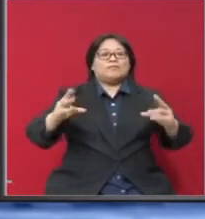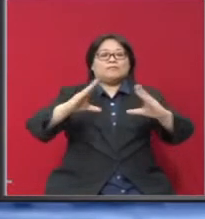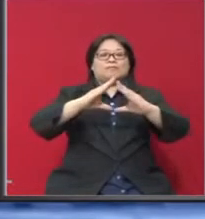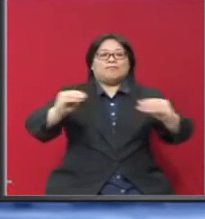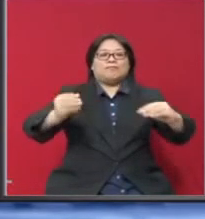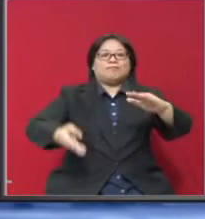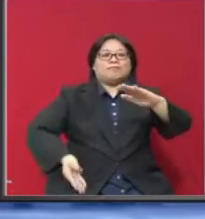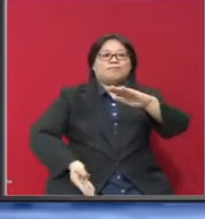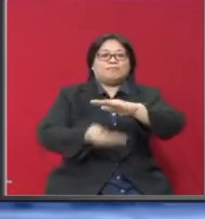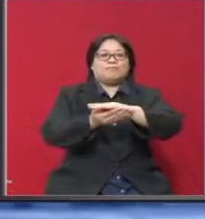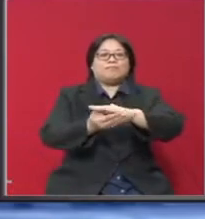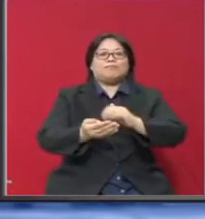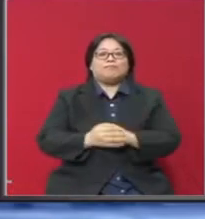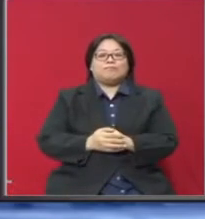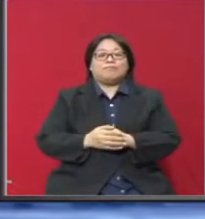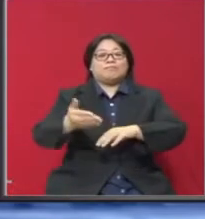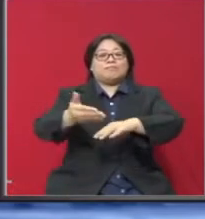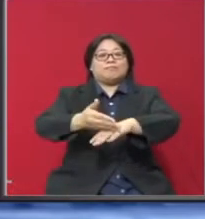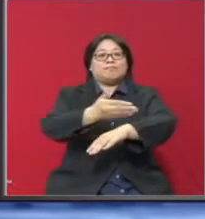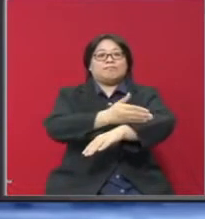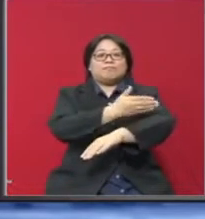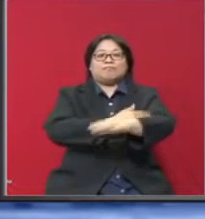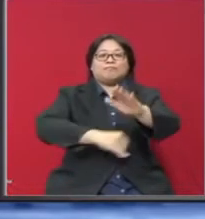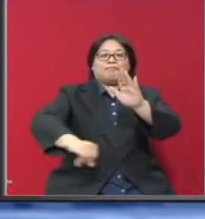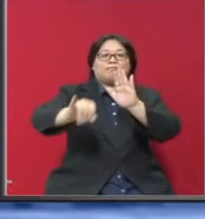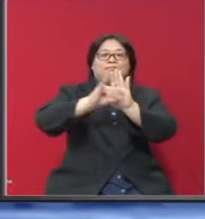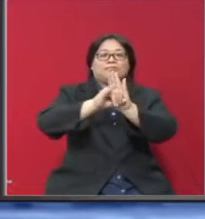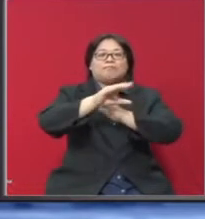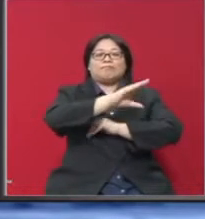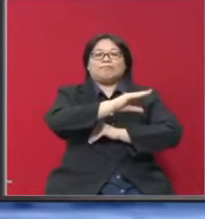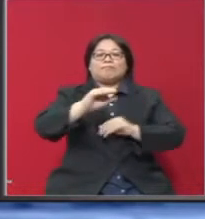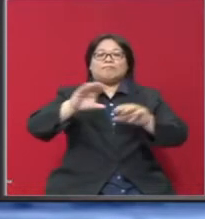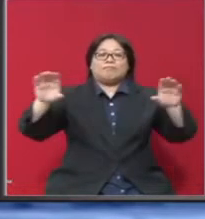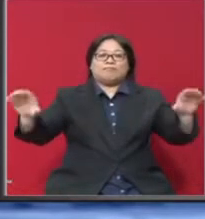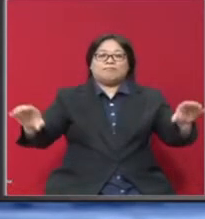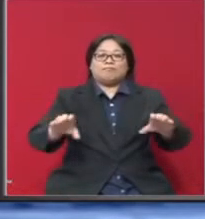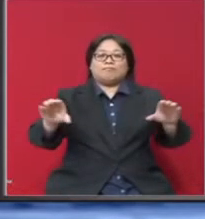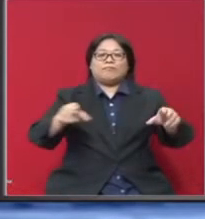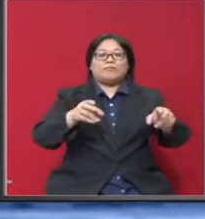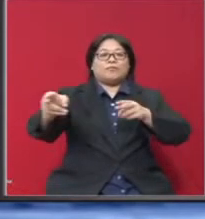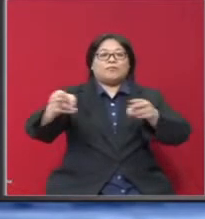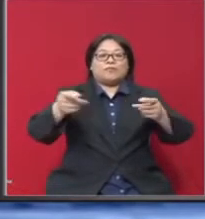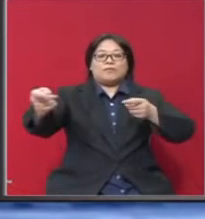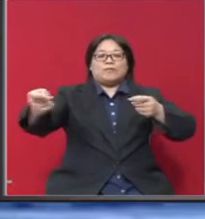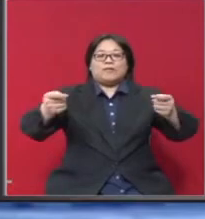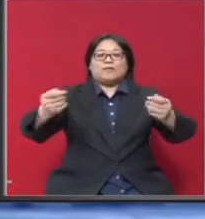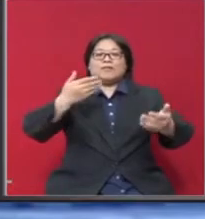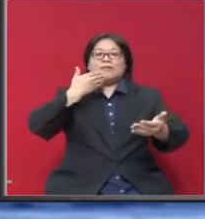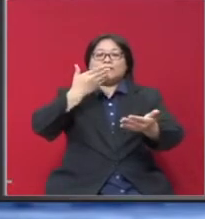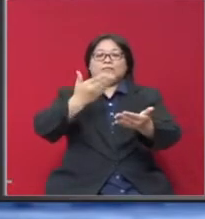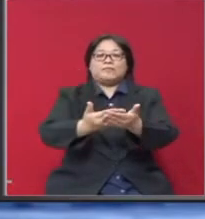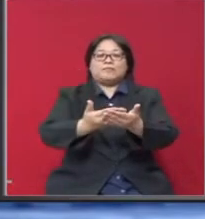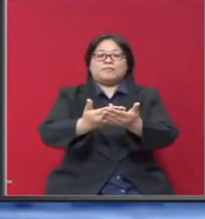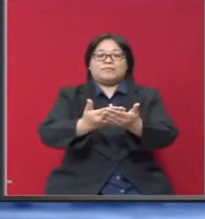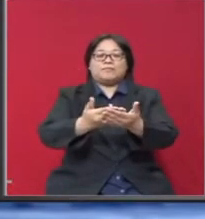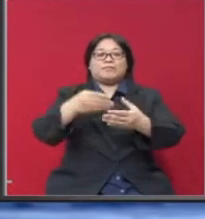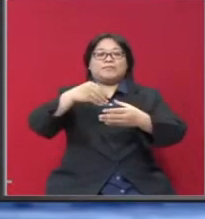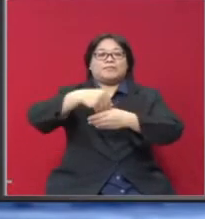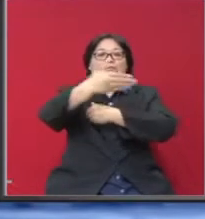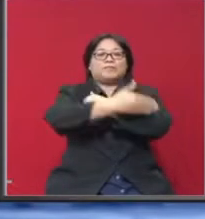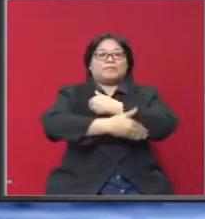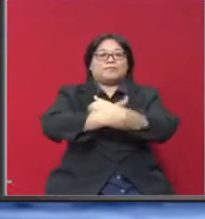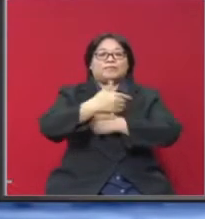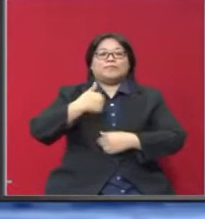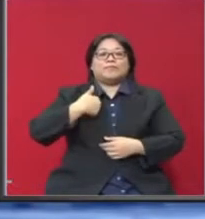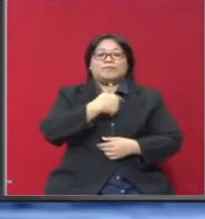memerangi raswa memperbaiki integrity dan melaksanakan urus tak B yang baik didalam negara